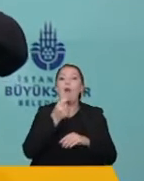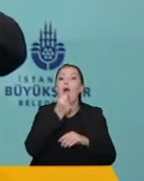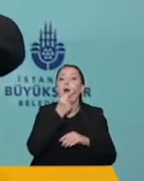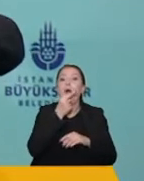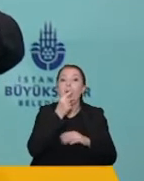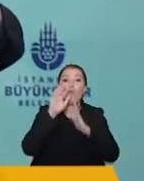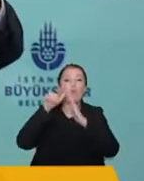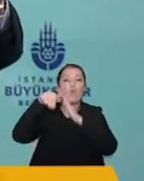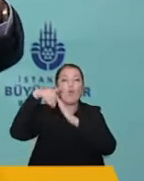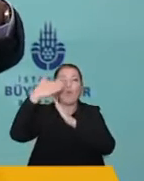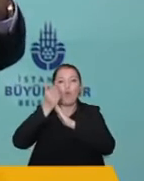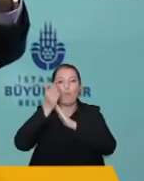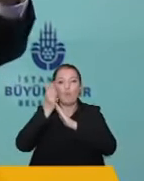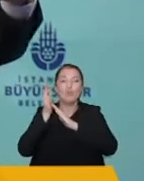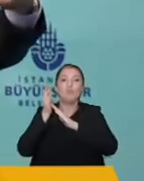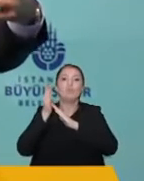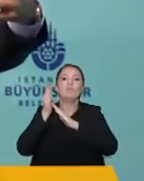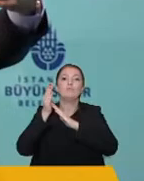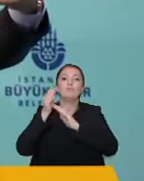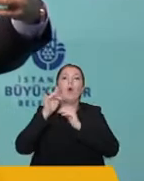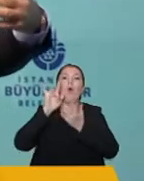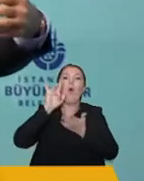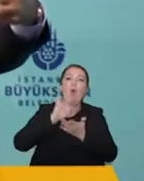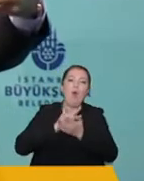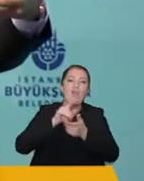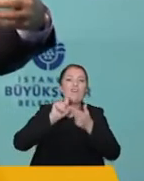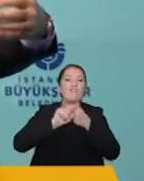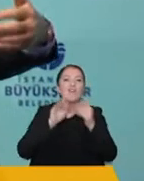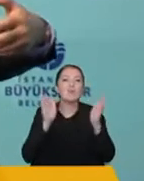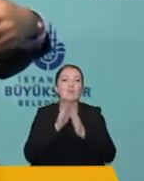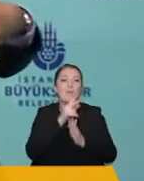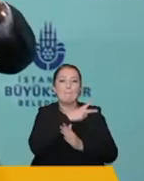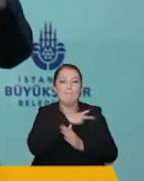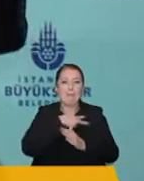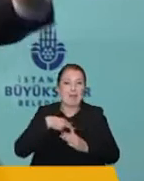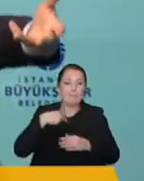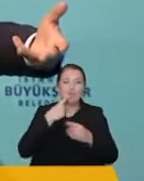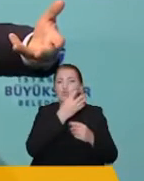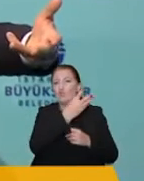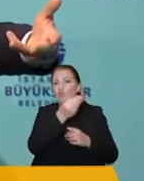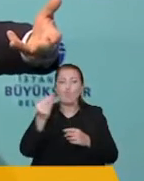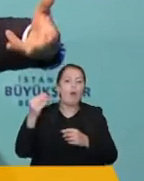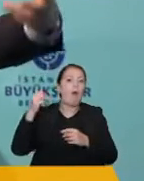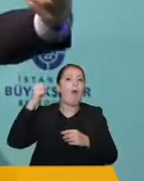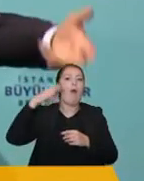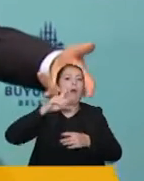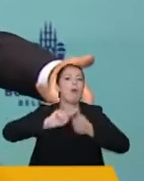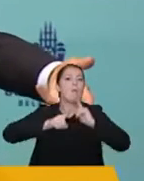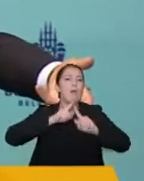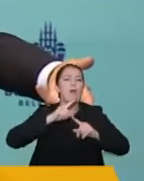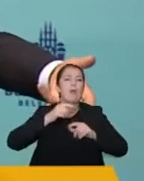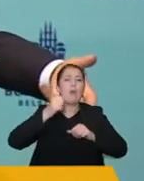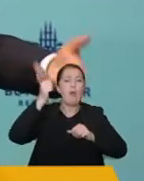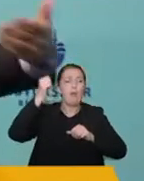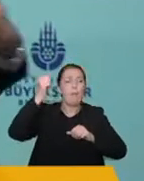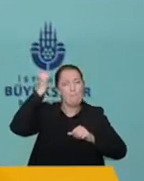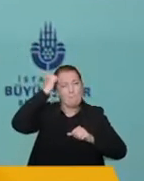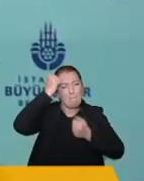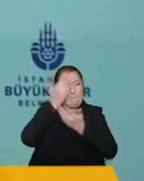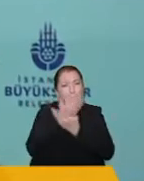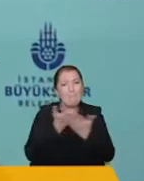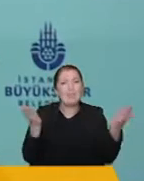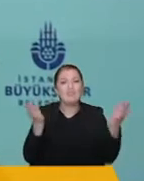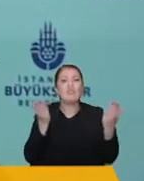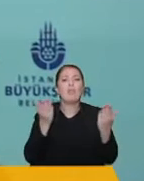Ankara'nın öbür tarafındaki orta ve küçük belediyelerimizin çoğu AK Partili. Perişan durumdalar. Bunları